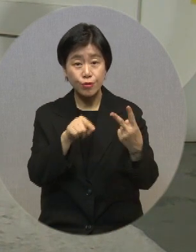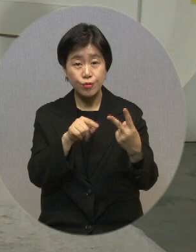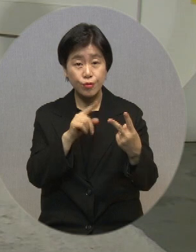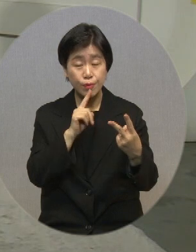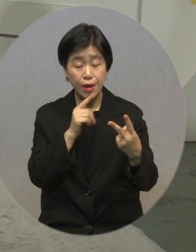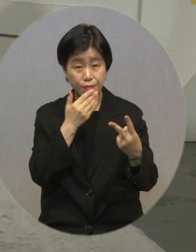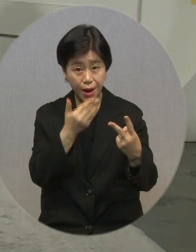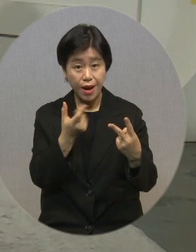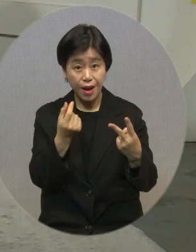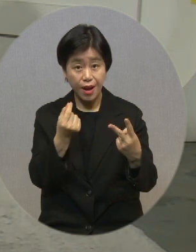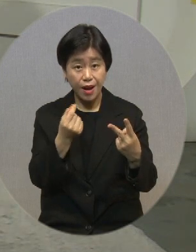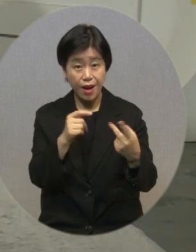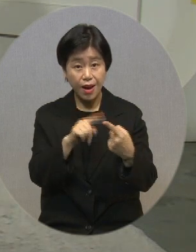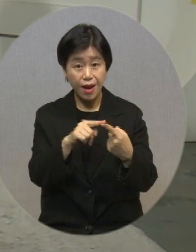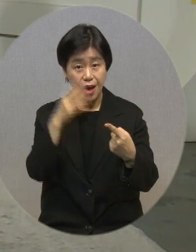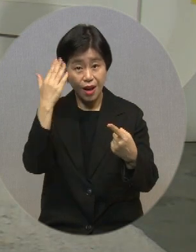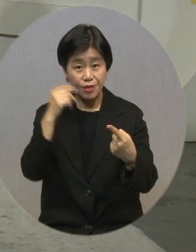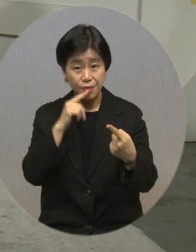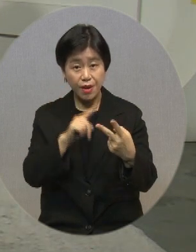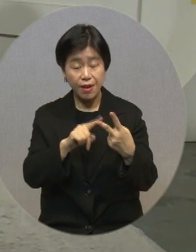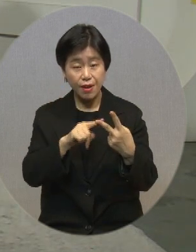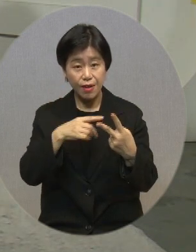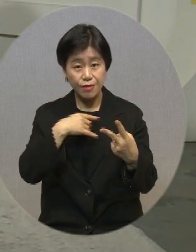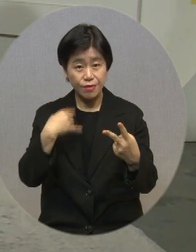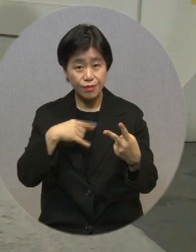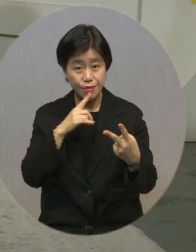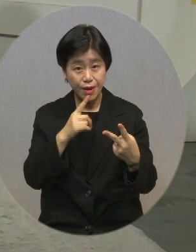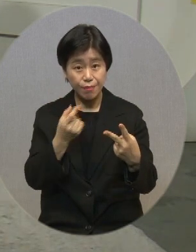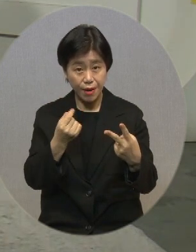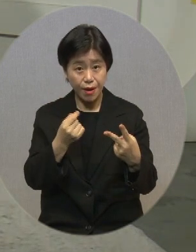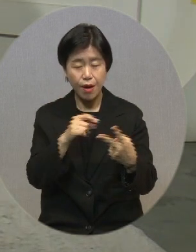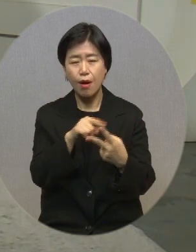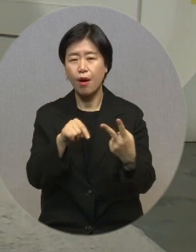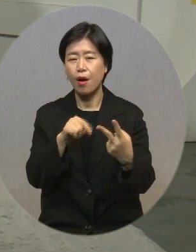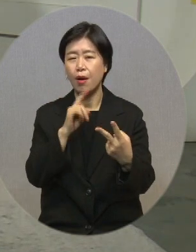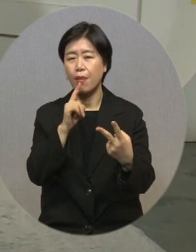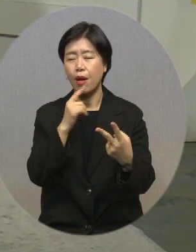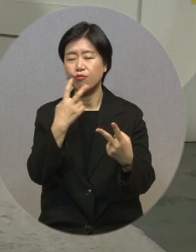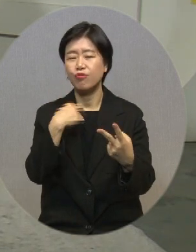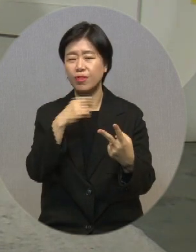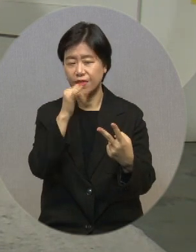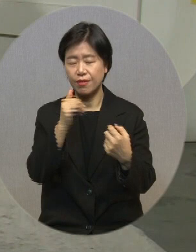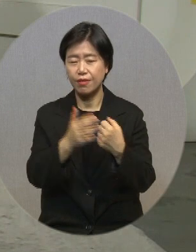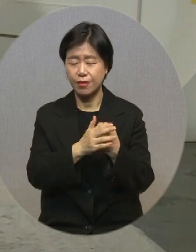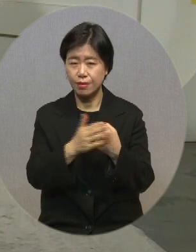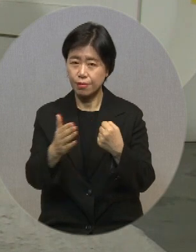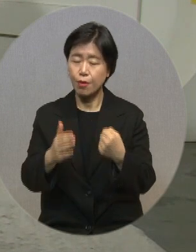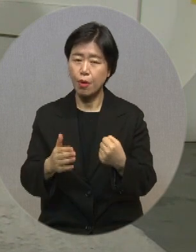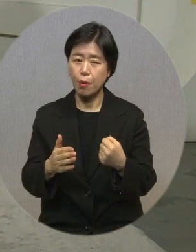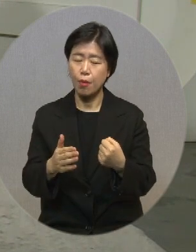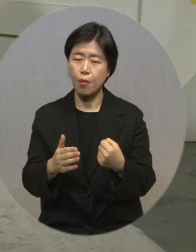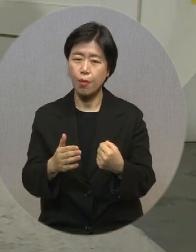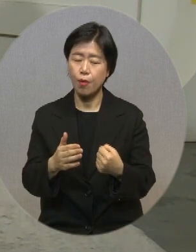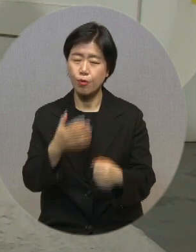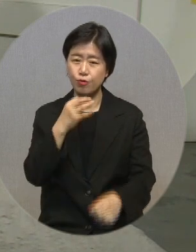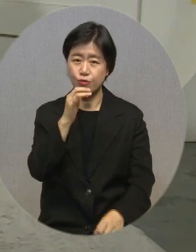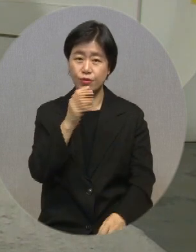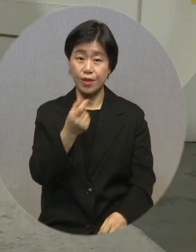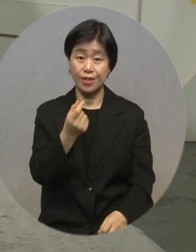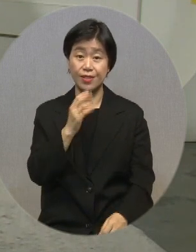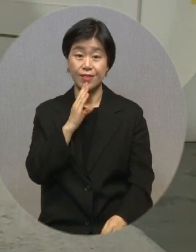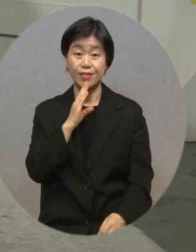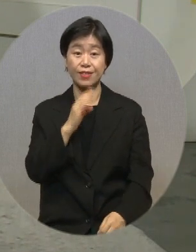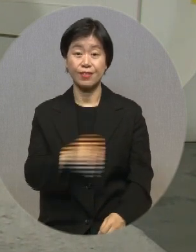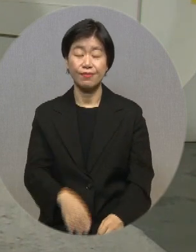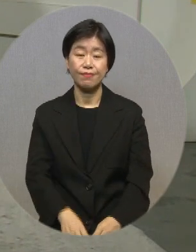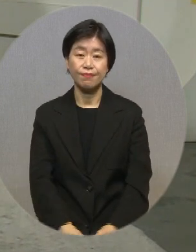네. 네 부모님 영향을 네. 받아서 그러니까 이제 아무래도 언어 감각이 다른 네. 사람보다 좀 앞서잖아요. 네. 예. 이 다문화 가족일 때 또 이게